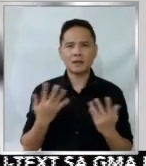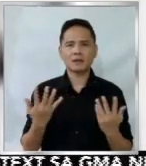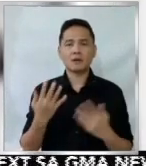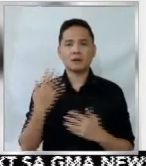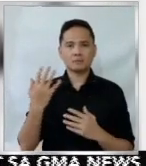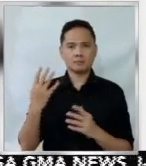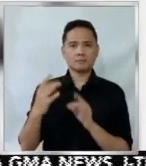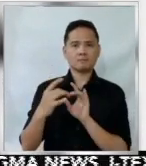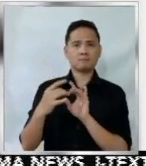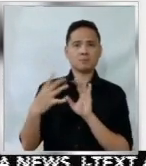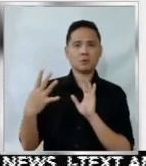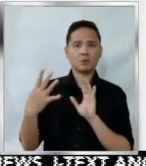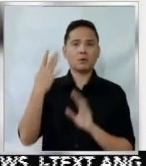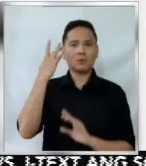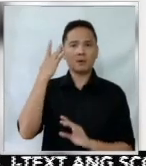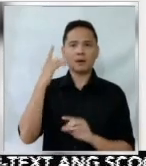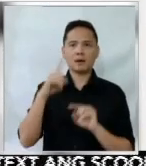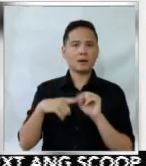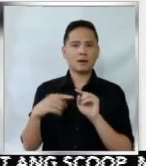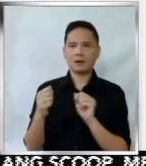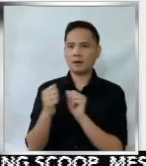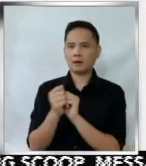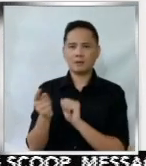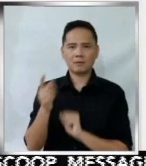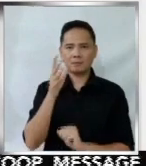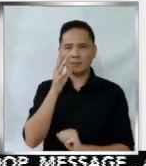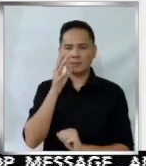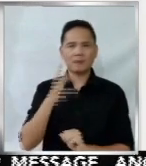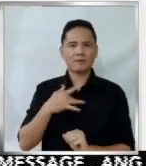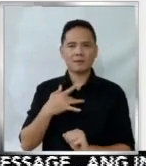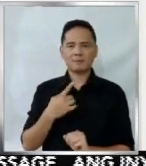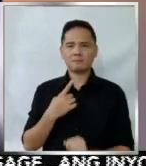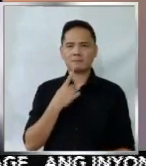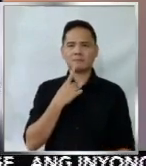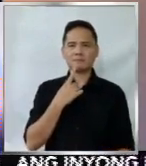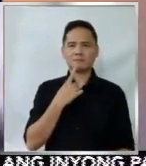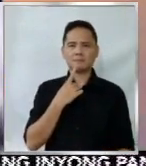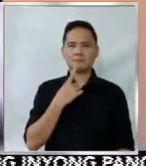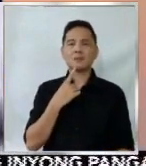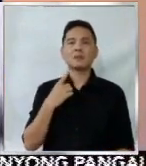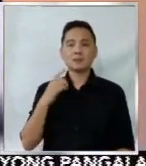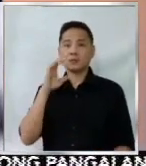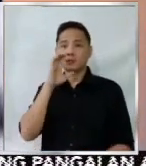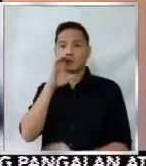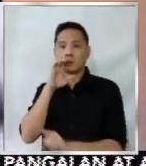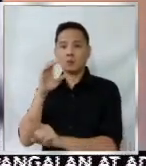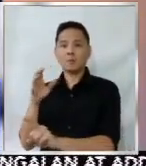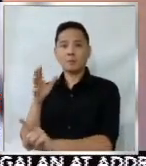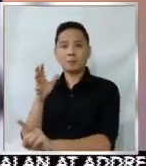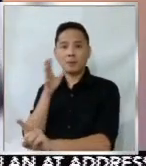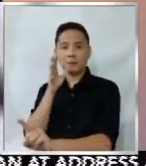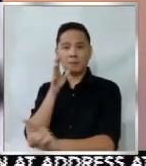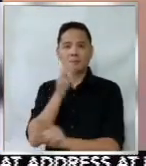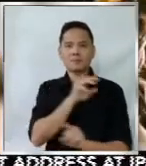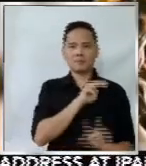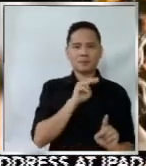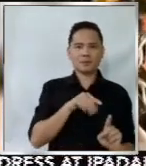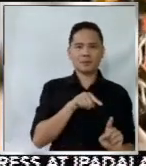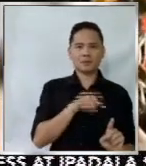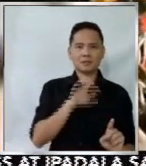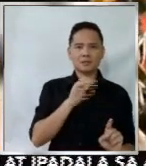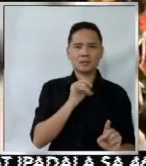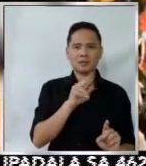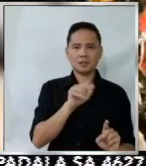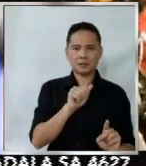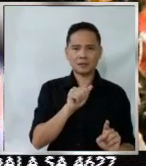ito. Nasa Manila si Chanda habang nasa Cebu ang ina. I know that you know how much we all love you. I